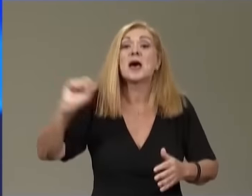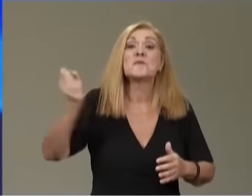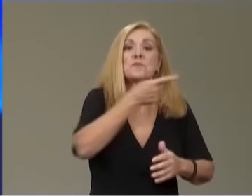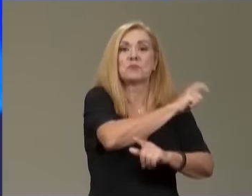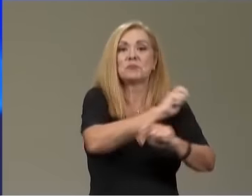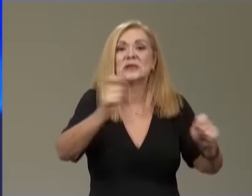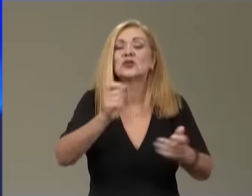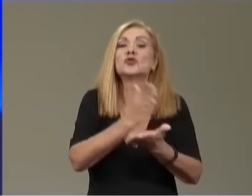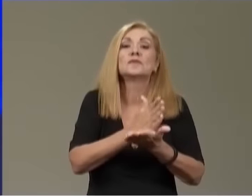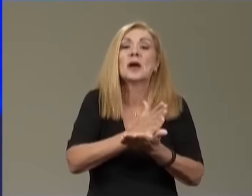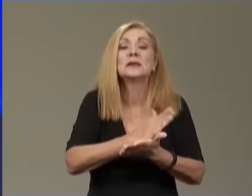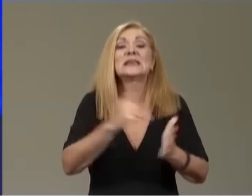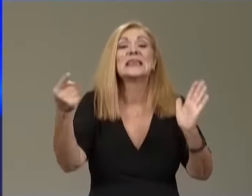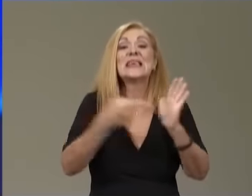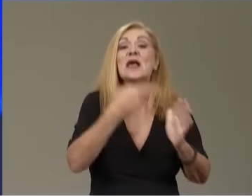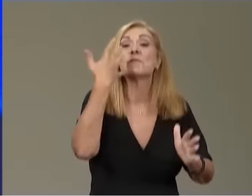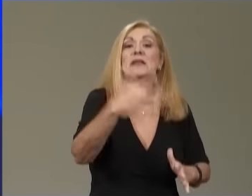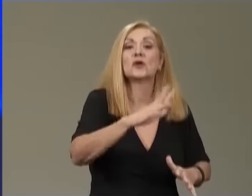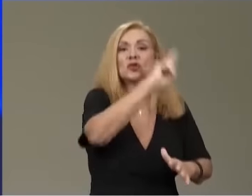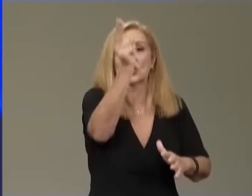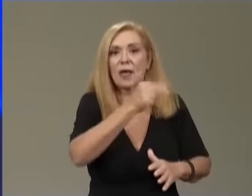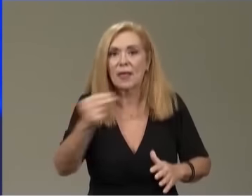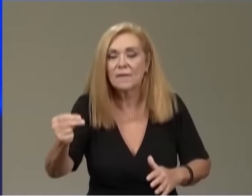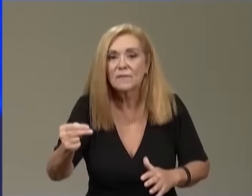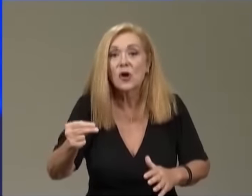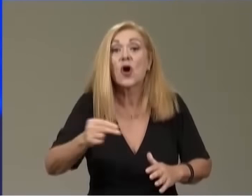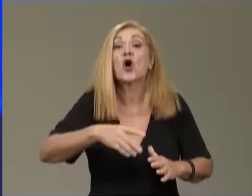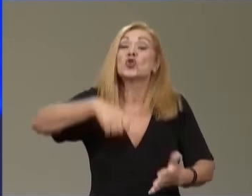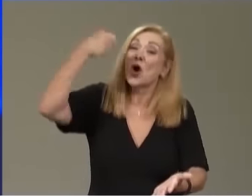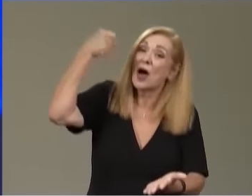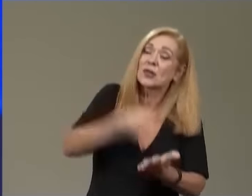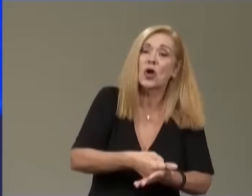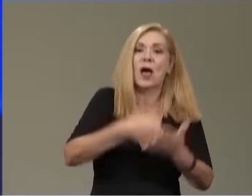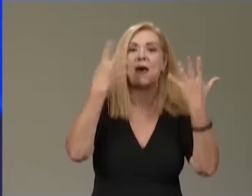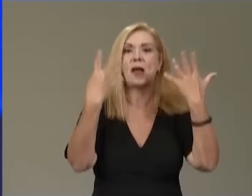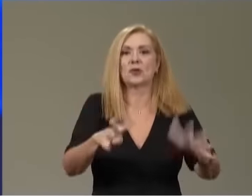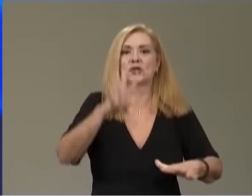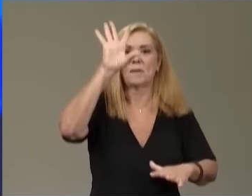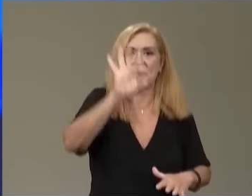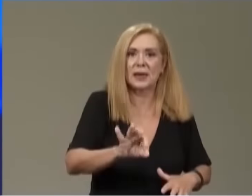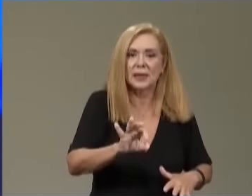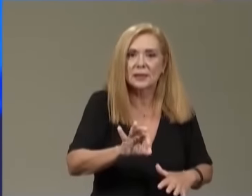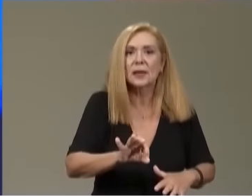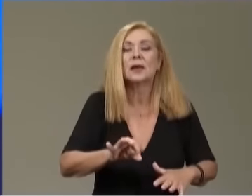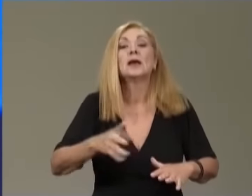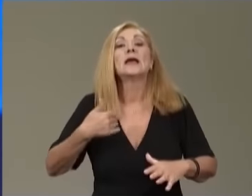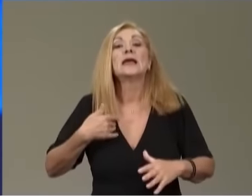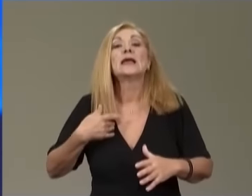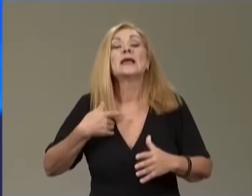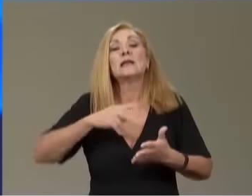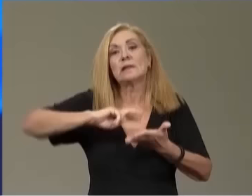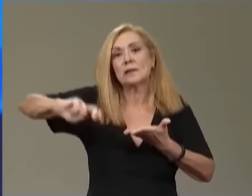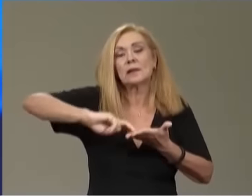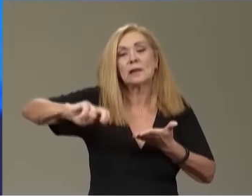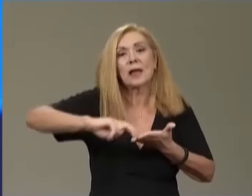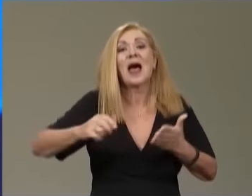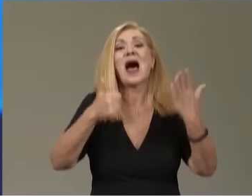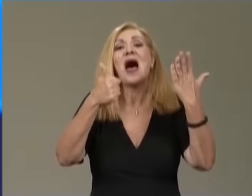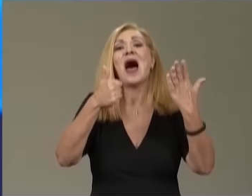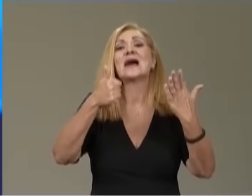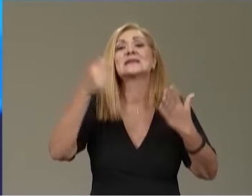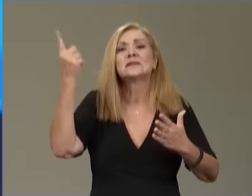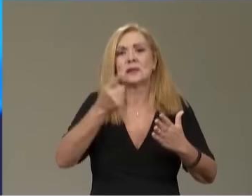όπως έχουμε δεσμευθεί, στα 1.500 ευρώ, τον κατώτατο στα 950, με τις εισφορές, όπως είπα, μειωμένες κατά 6